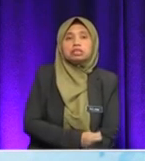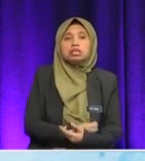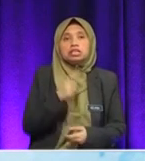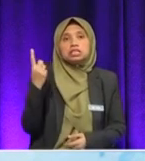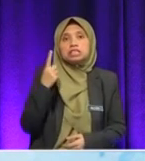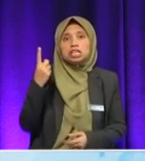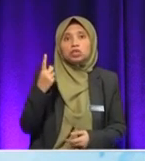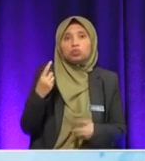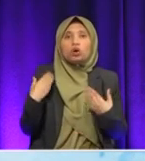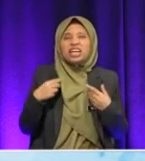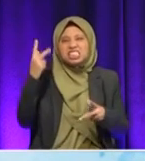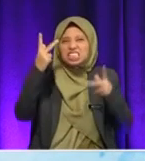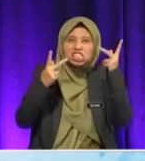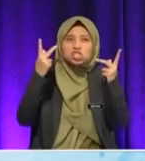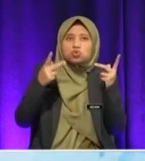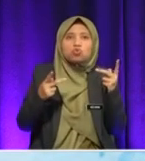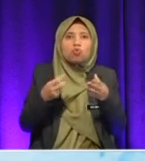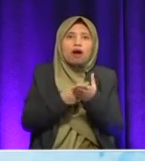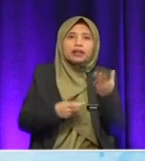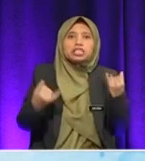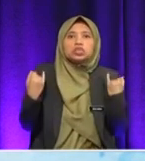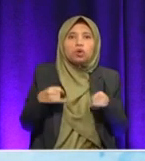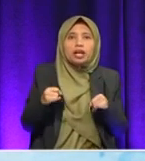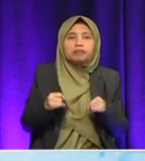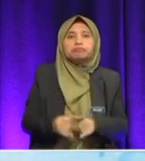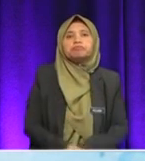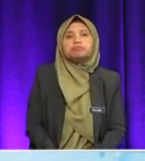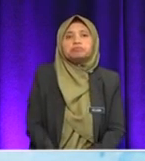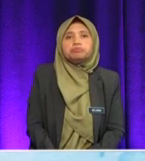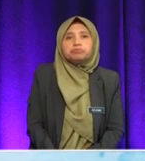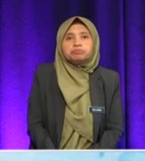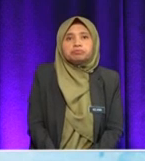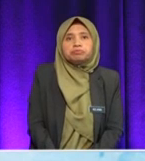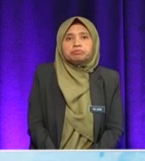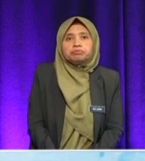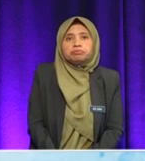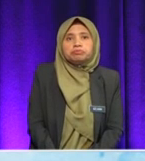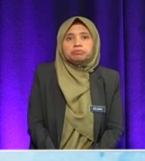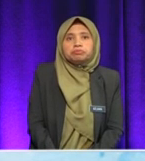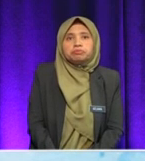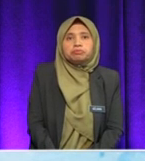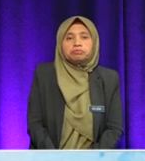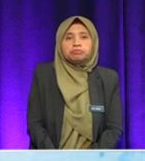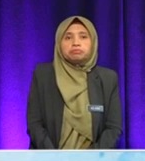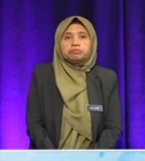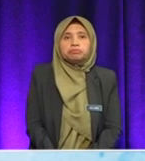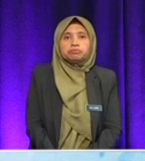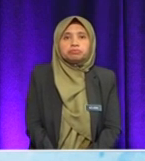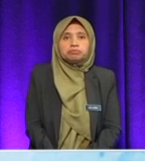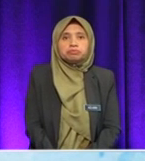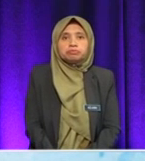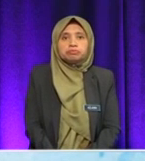diajak kekeliruan seketika habis jualan tuh ya oke Hai polisi terus kita lonceng Ohm